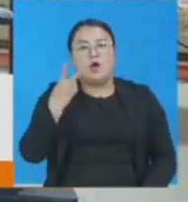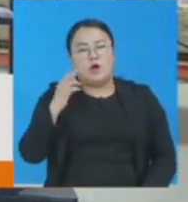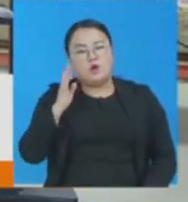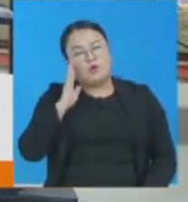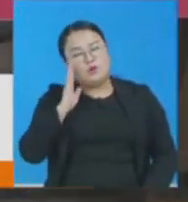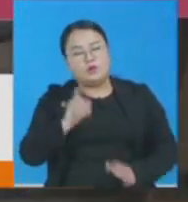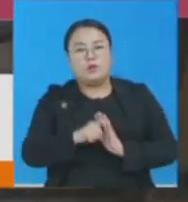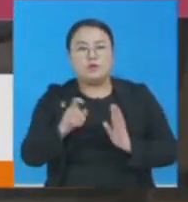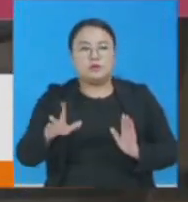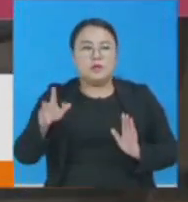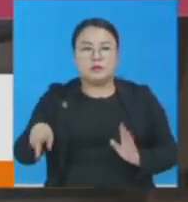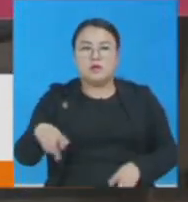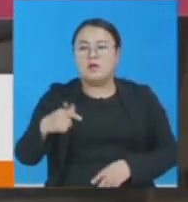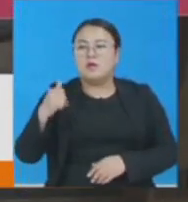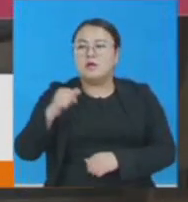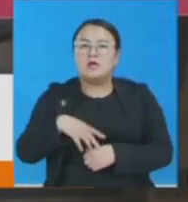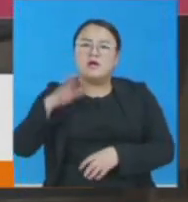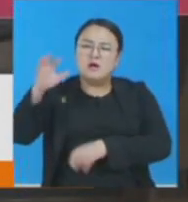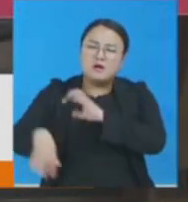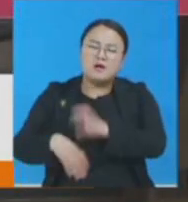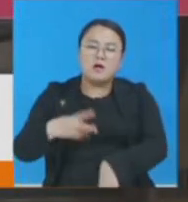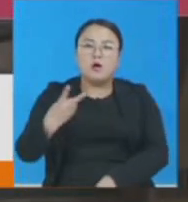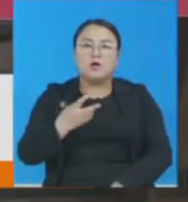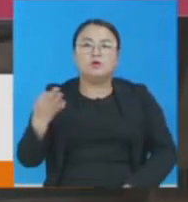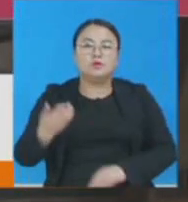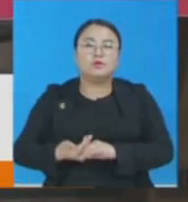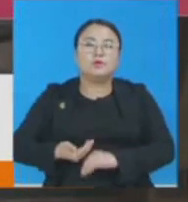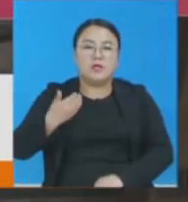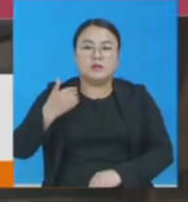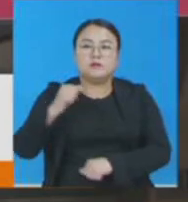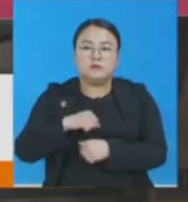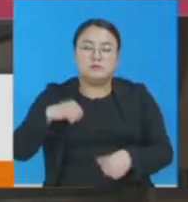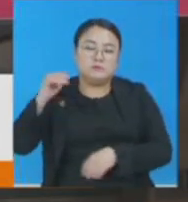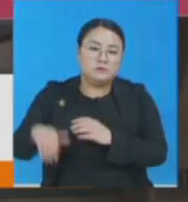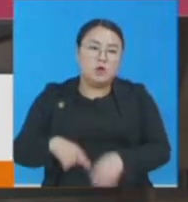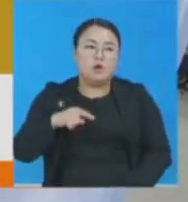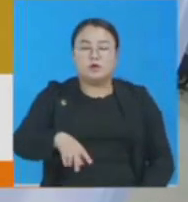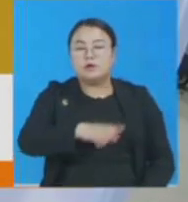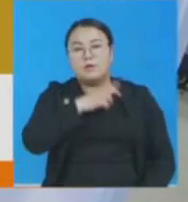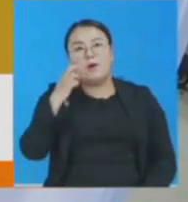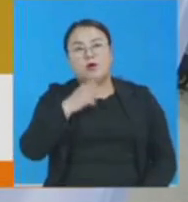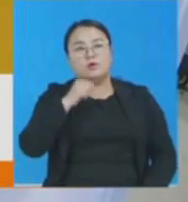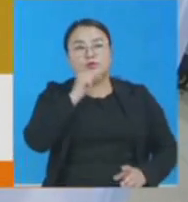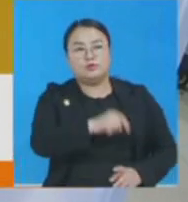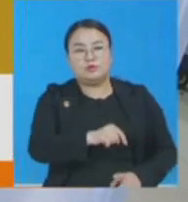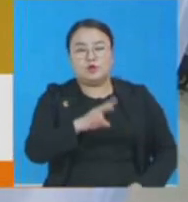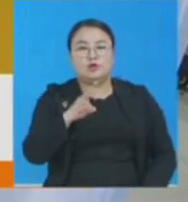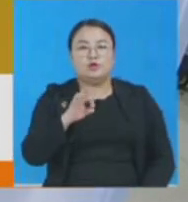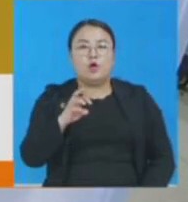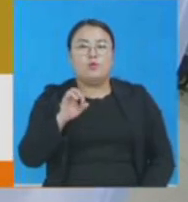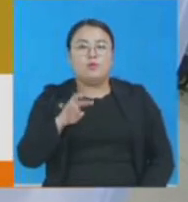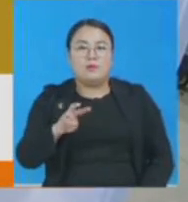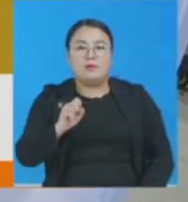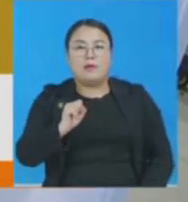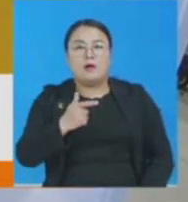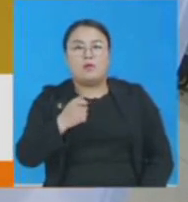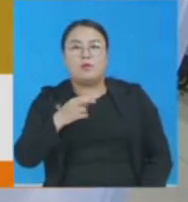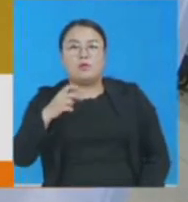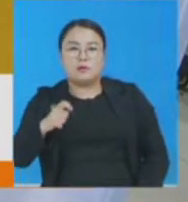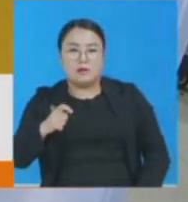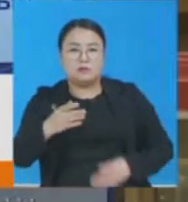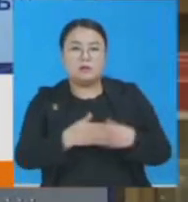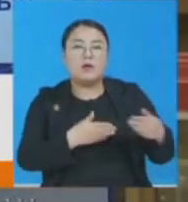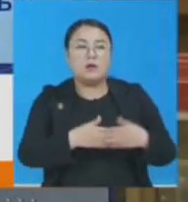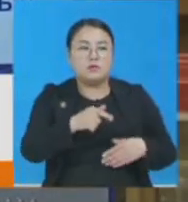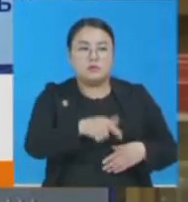өдрийн хугацаанд тус цэгээр 299 иргэн үйлчлүүлжээ. Харин өнөөдөр Баян хошууны тойрогт барьлах номон агуулах худалдааны төвд